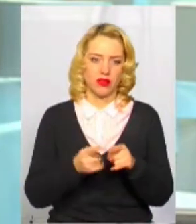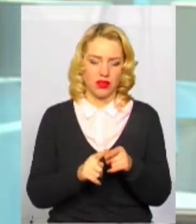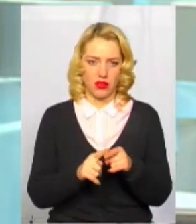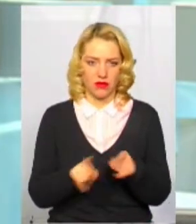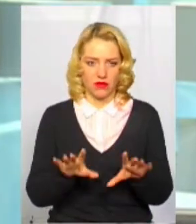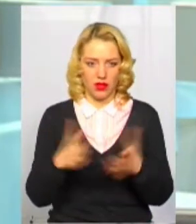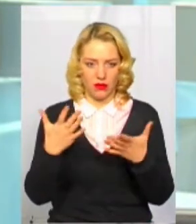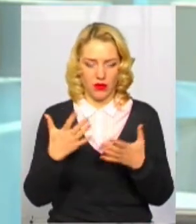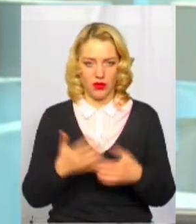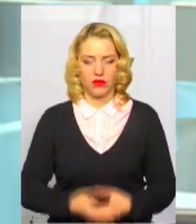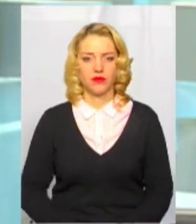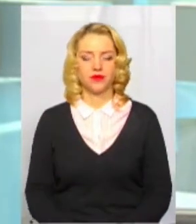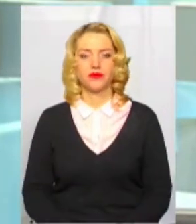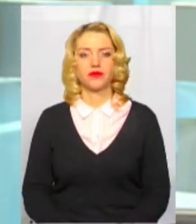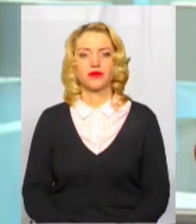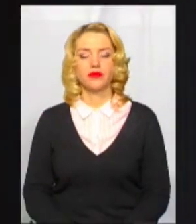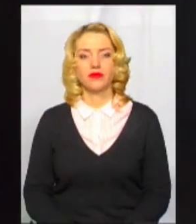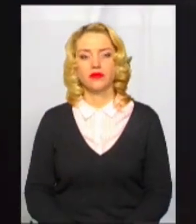з'ясовувала. Подивимось і продовжимо.